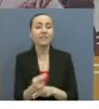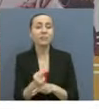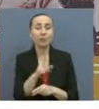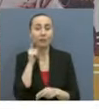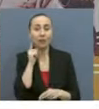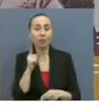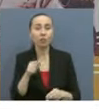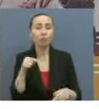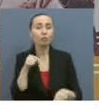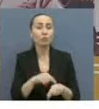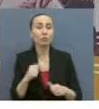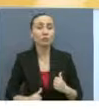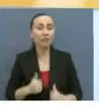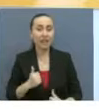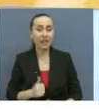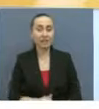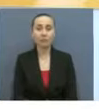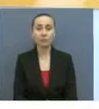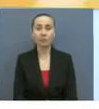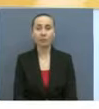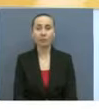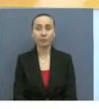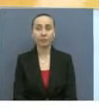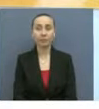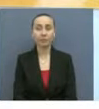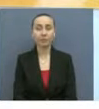молодежи чувство патриотизма.